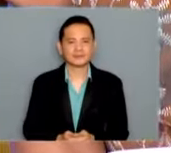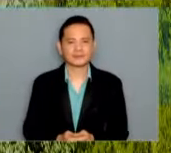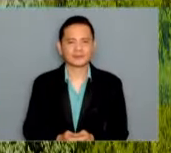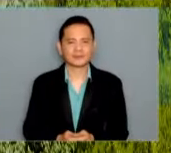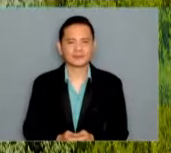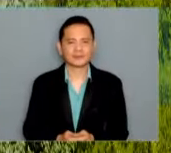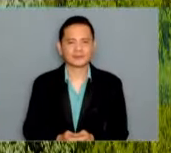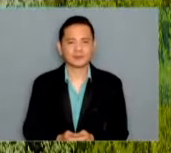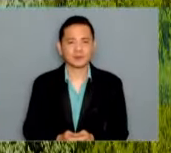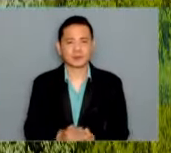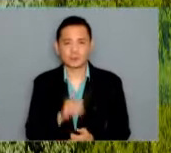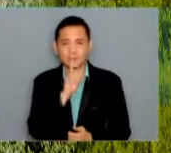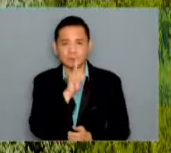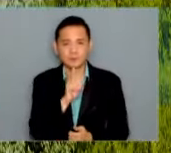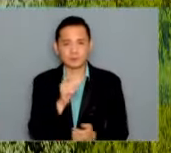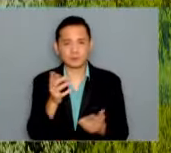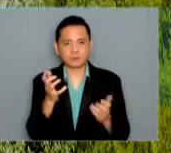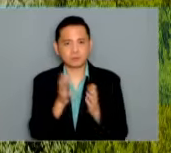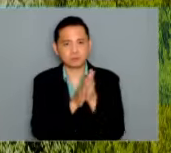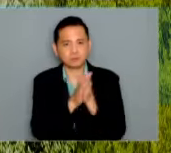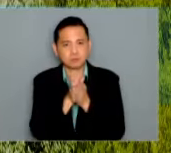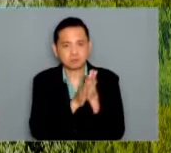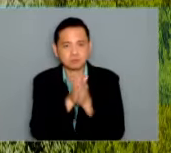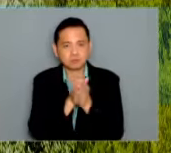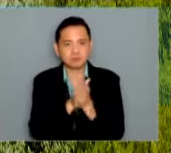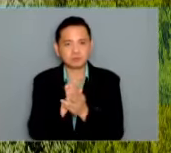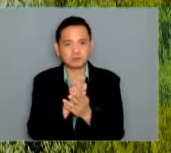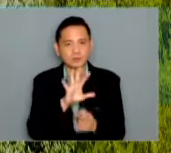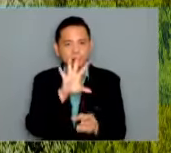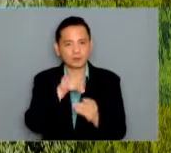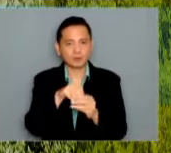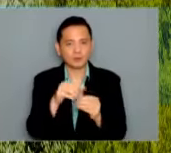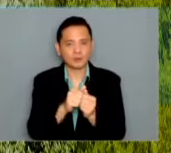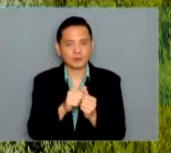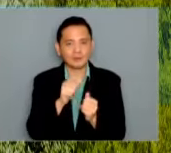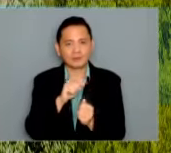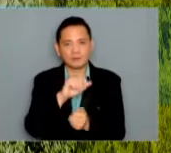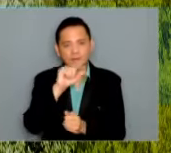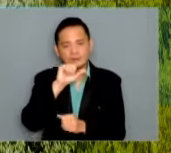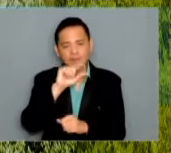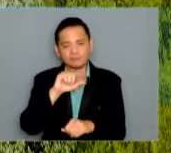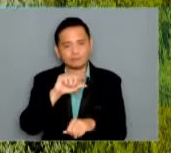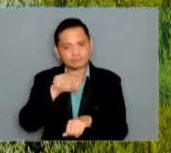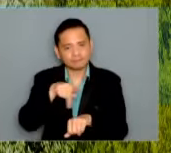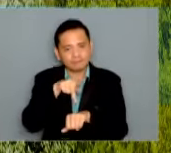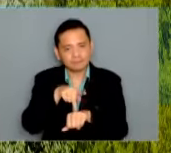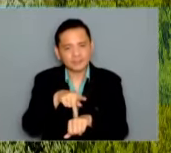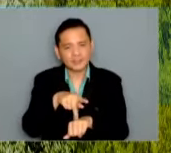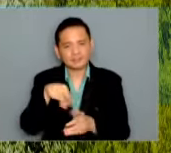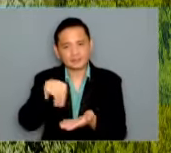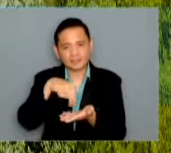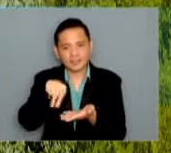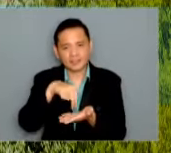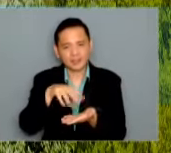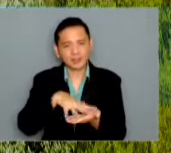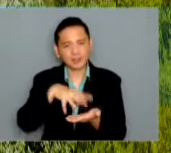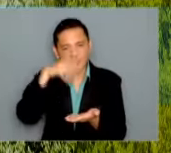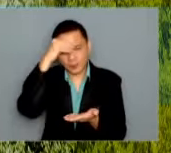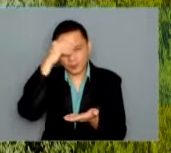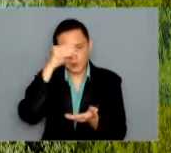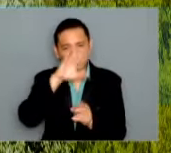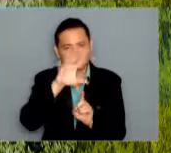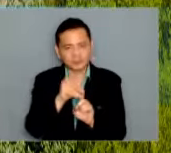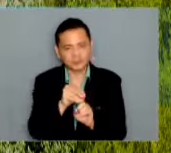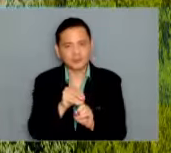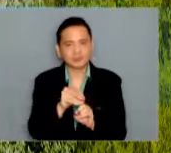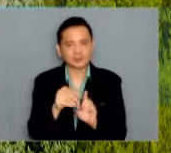sa Philippine Barangay Folk Dance Group po. And of course po, yung makapag-travel po, international.